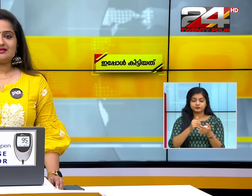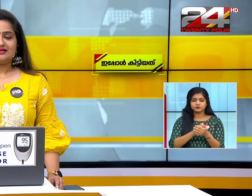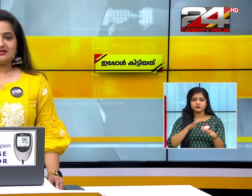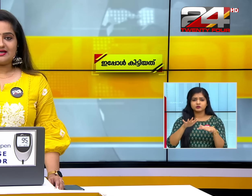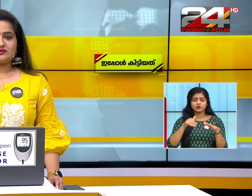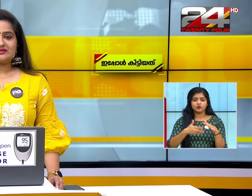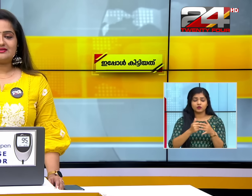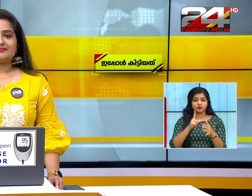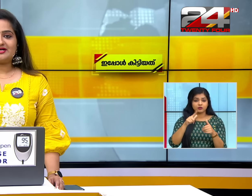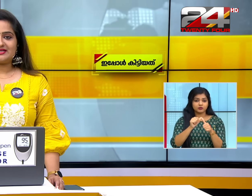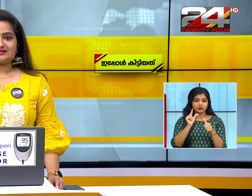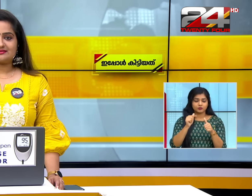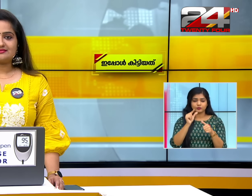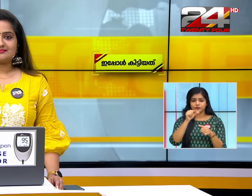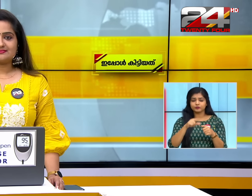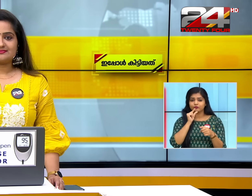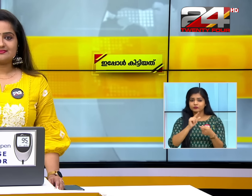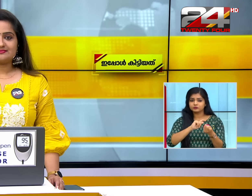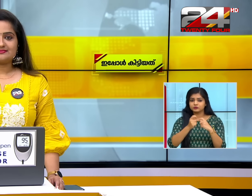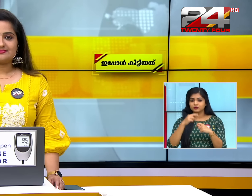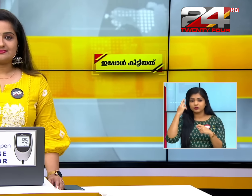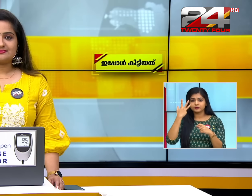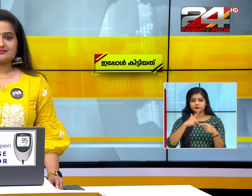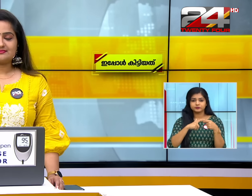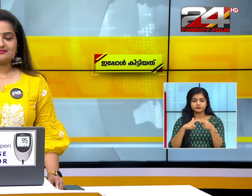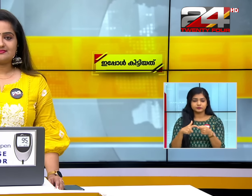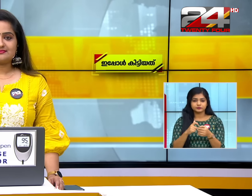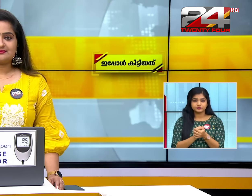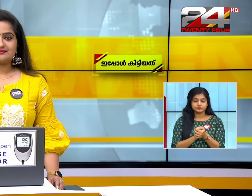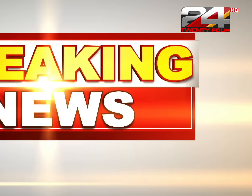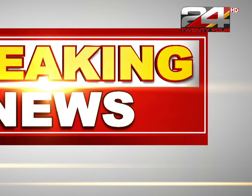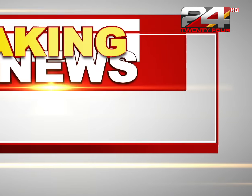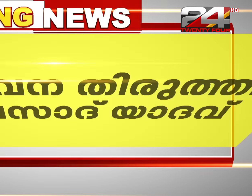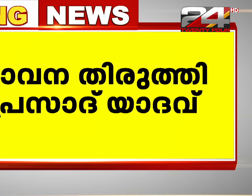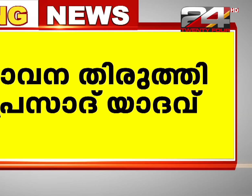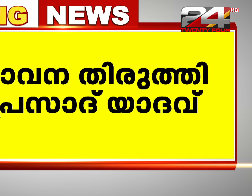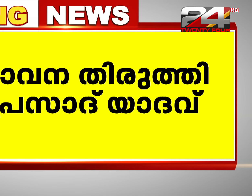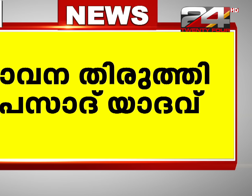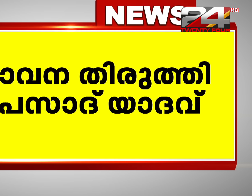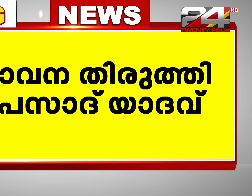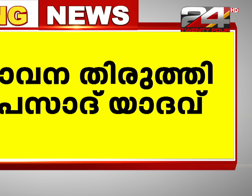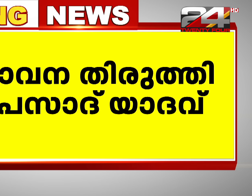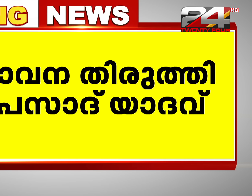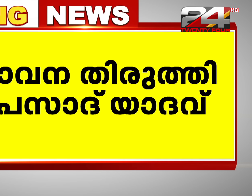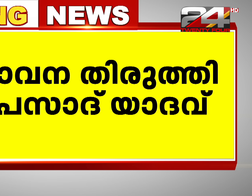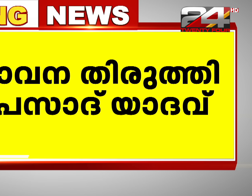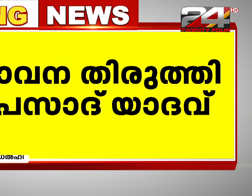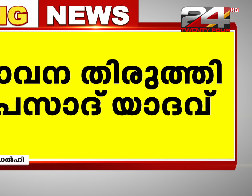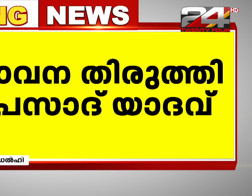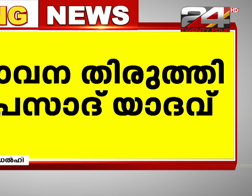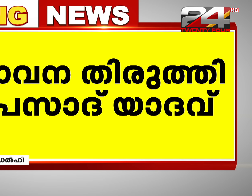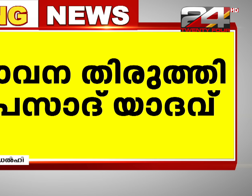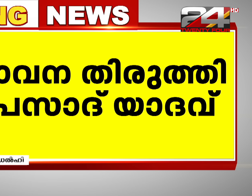സാഹചര്യത്തിലാണ് ലാലു തന്റെ നിലപാട് മാറ്റിയത്? പ്രവിധ, സംവരണ ആനുകൂല്യങ്ങൾ മുസ്ലിങ്ങൾ കൂടി